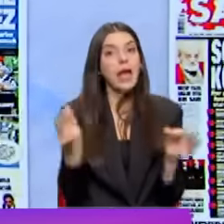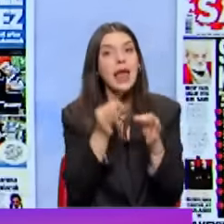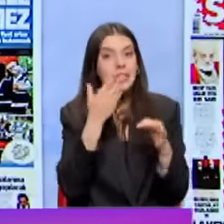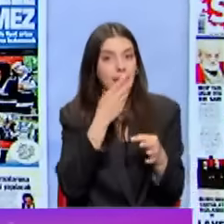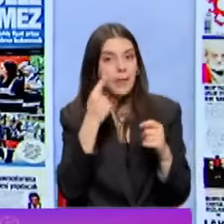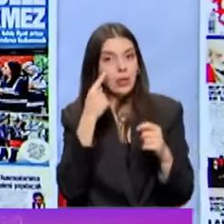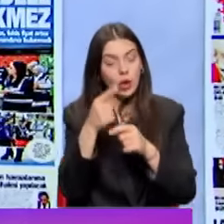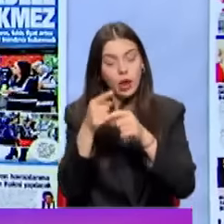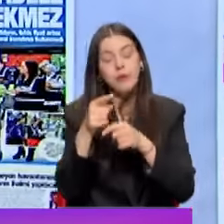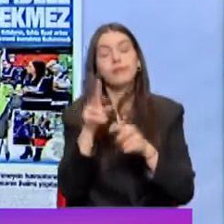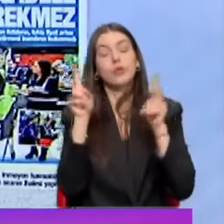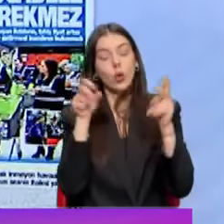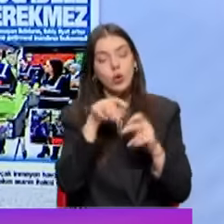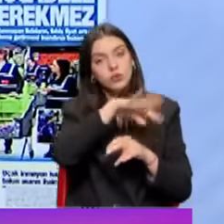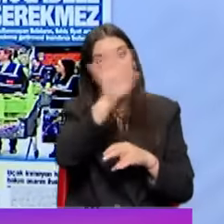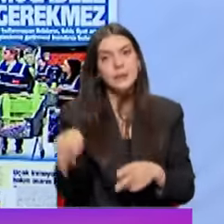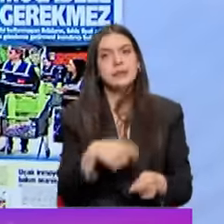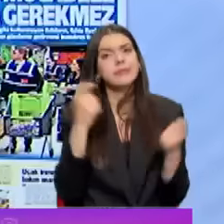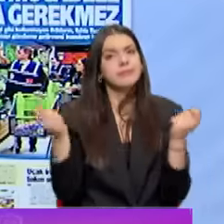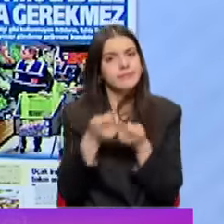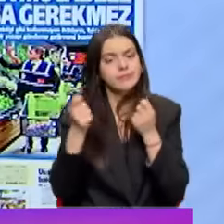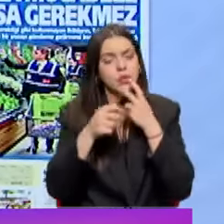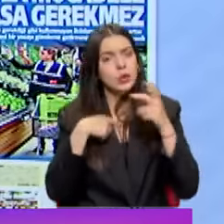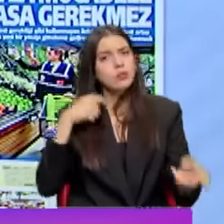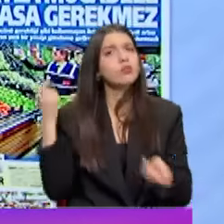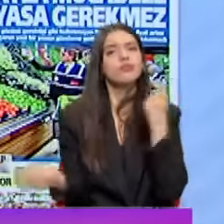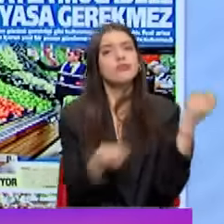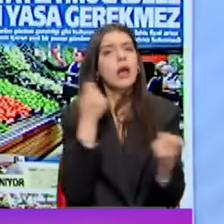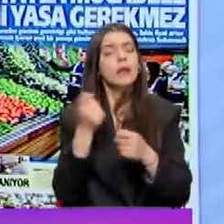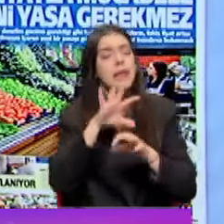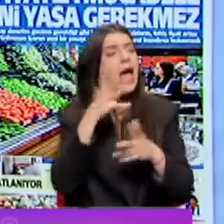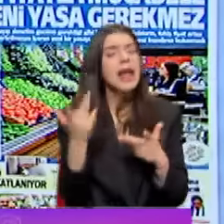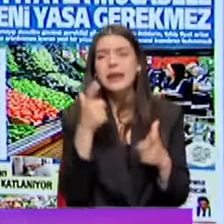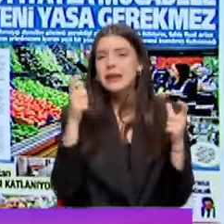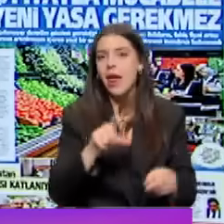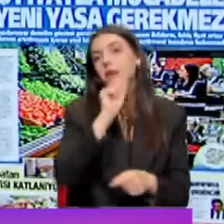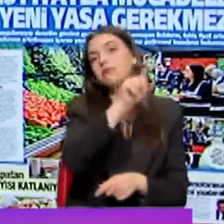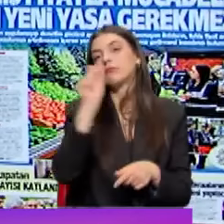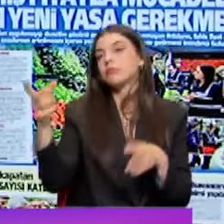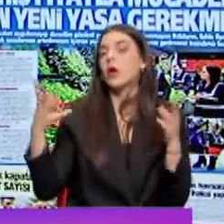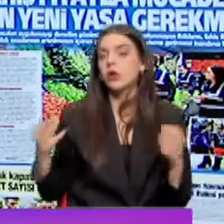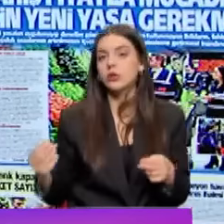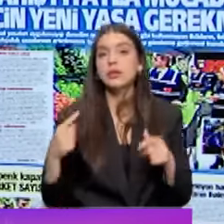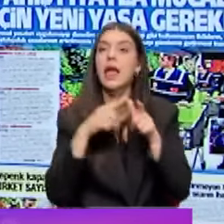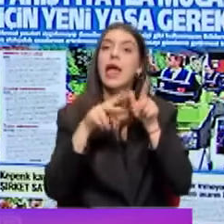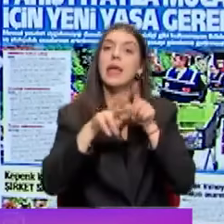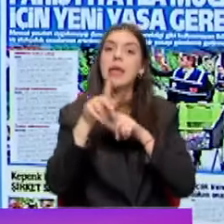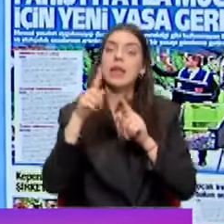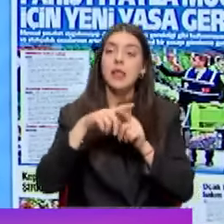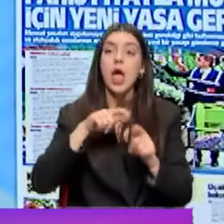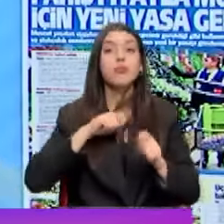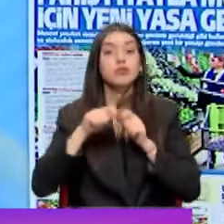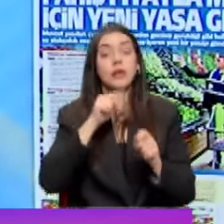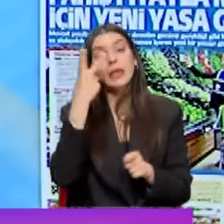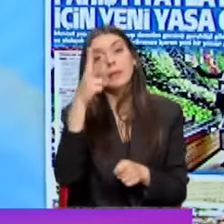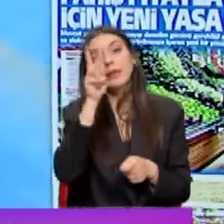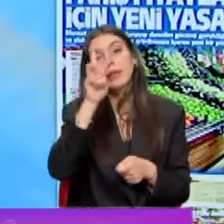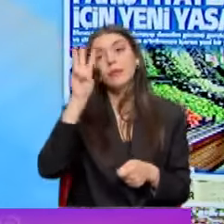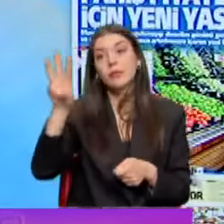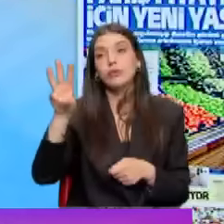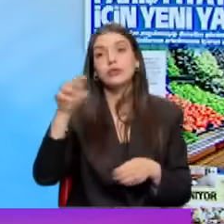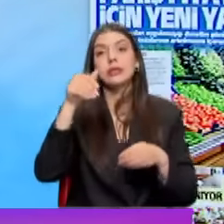emekli ve emekçiler için mücadelemizle her yerde olacağız diyor biliyorsunuz EYT mücadelemizde 2023 seçiminin